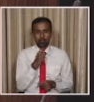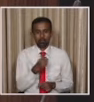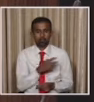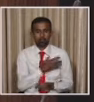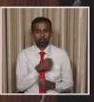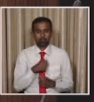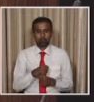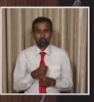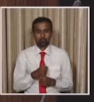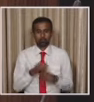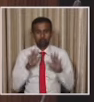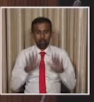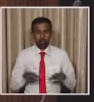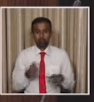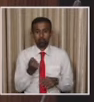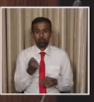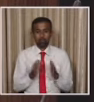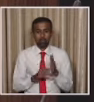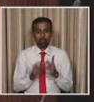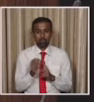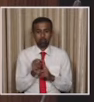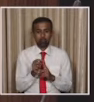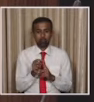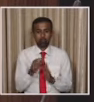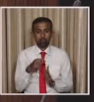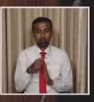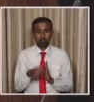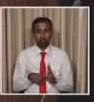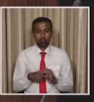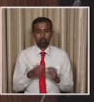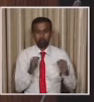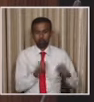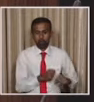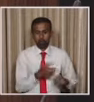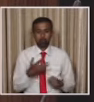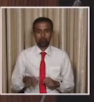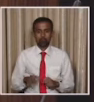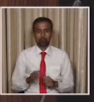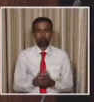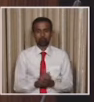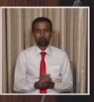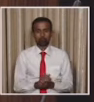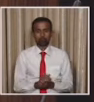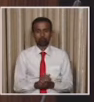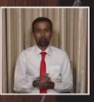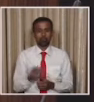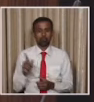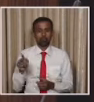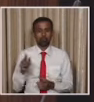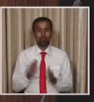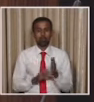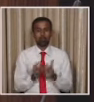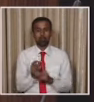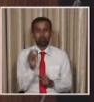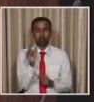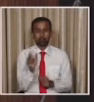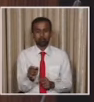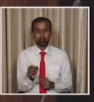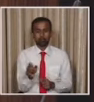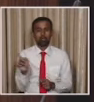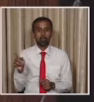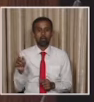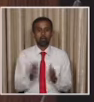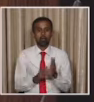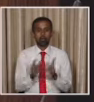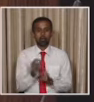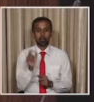ගෝඨාභයගේ ආණ්ඩුවේ අන්තිමට හිටපු මුදල් ඇමති මේ රට බංගකොලොත් කෙරුවා කියලා. කවුද ඇමති? කවුද